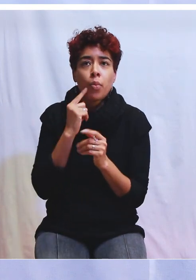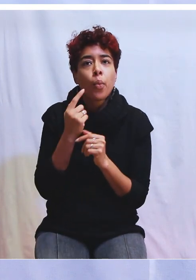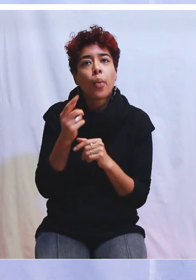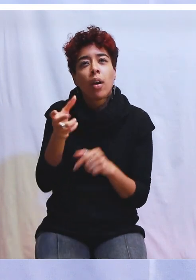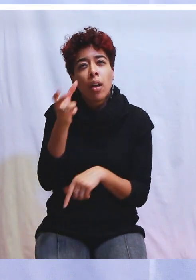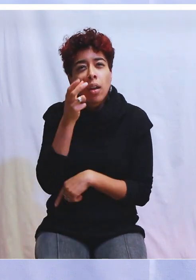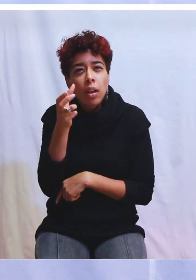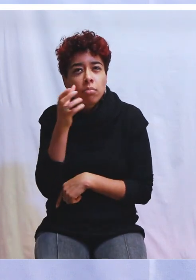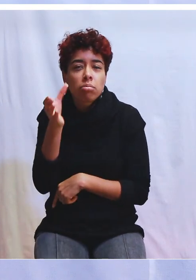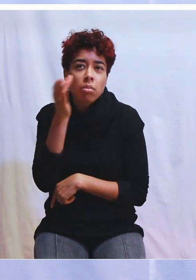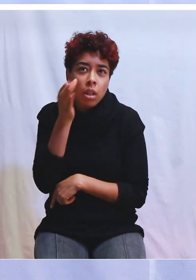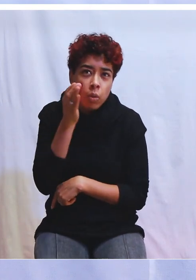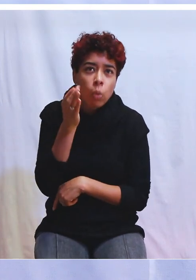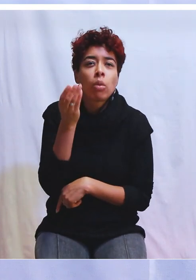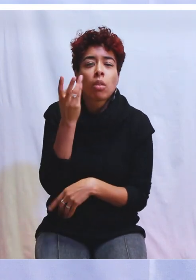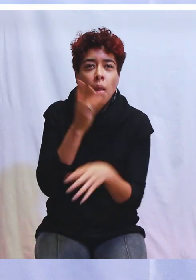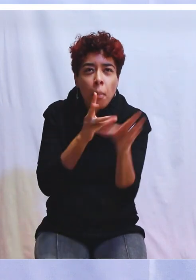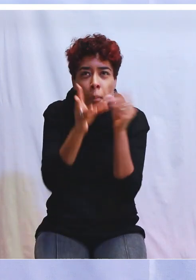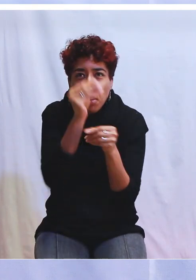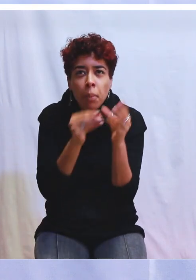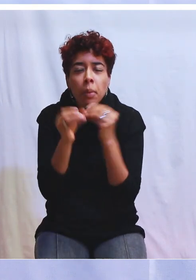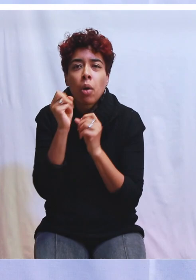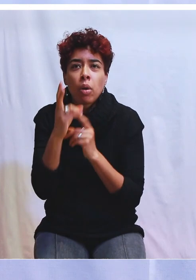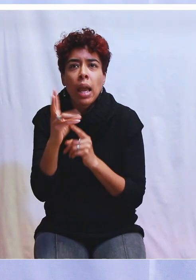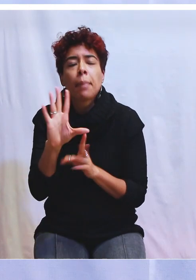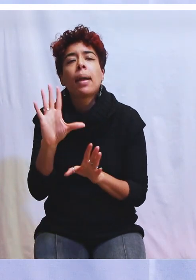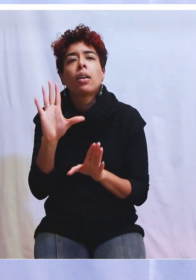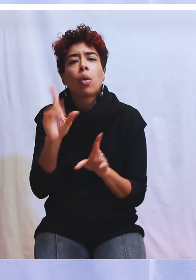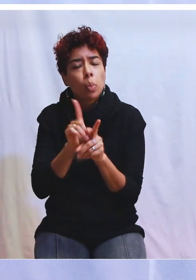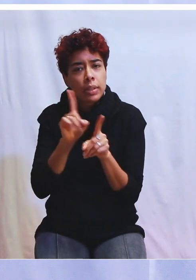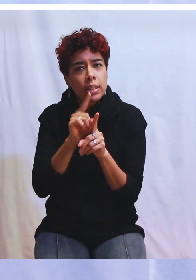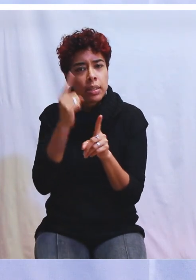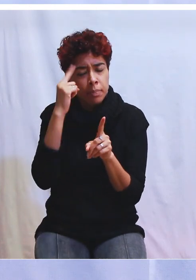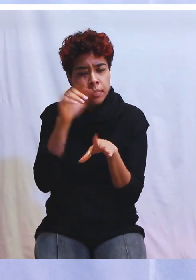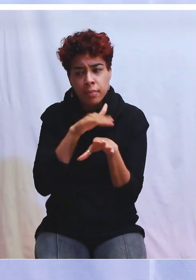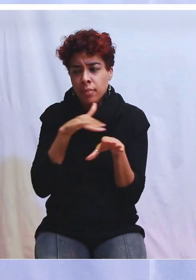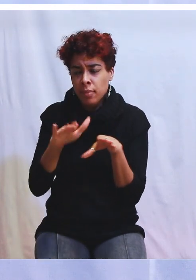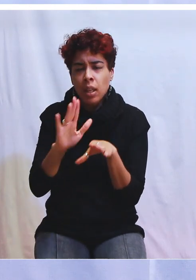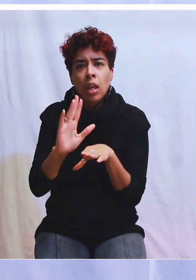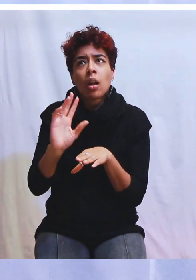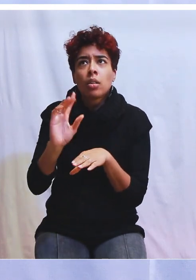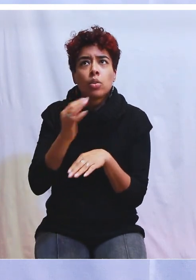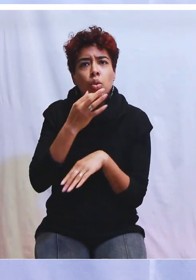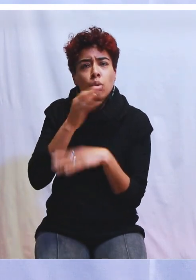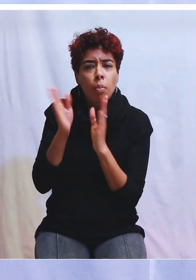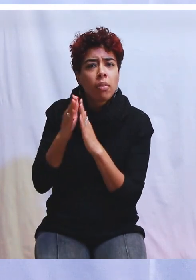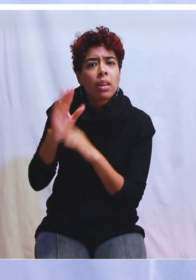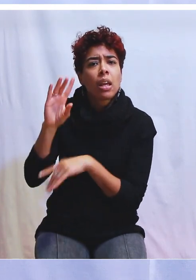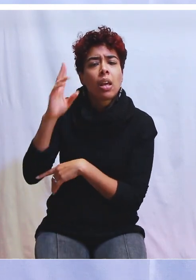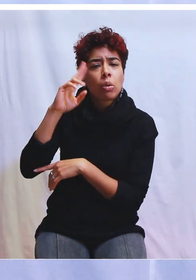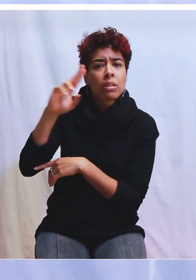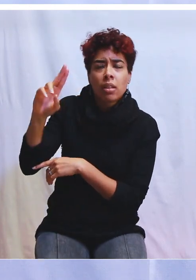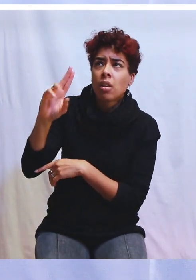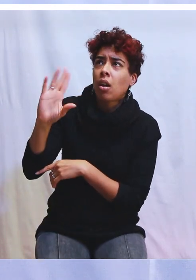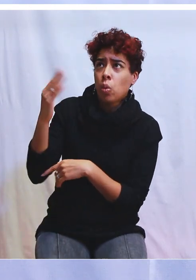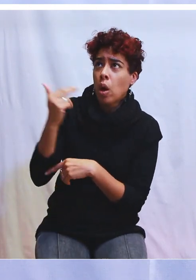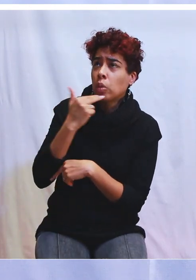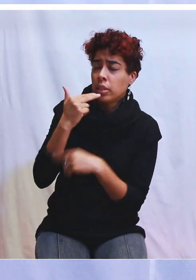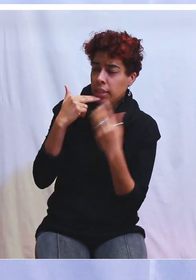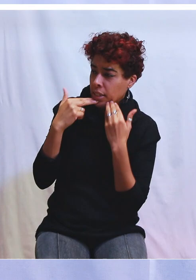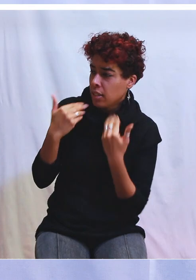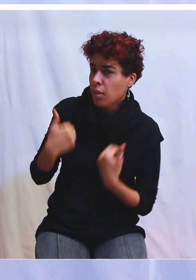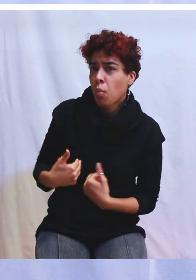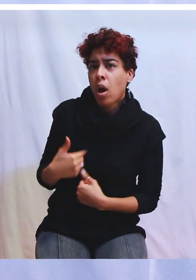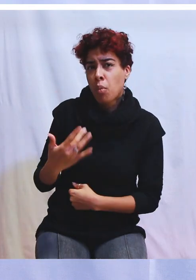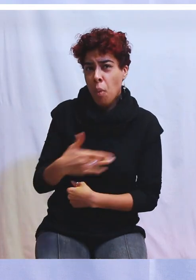d'esprit, à te dire, Seigneur, utilise-moi pour aller bénir mon prochain, pour prendre soin de mon prochain, pour m'intéresser à mon prochain, entrer dans sa